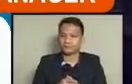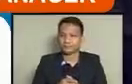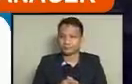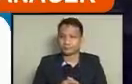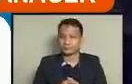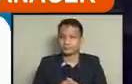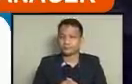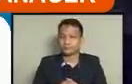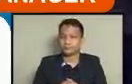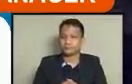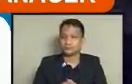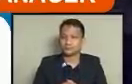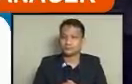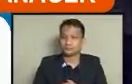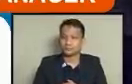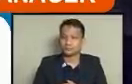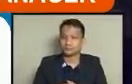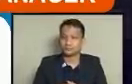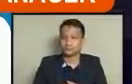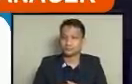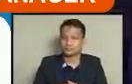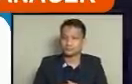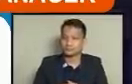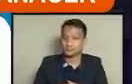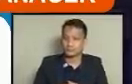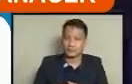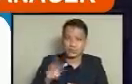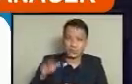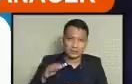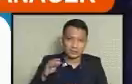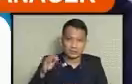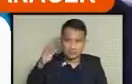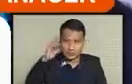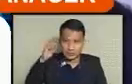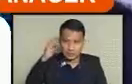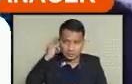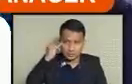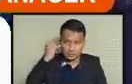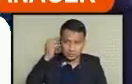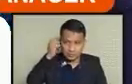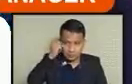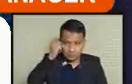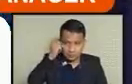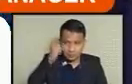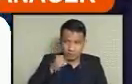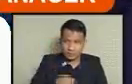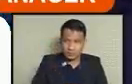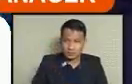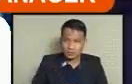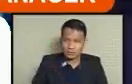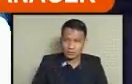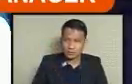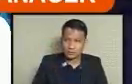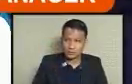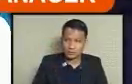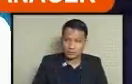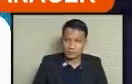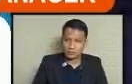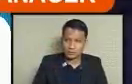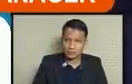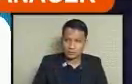Hello, kausapin natin yung ano, yung Major Jojo Serrano. Sabi niya ano, sir? Ah, so, sorry. Ano